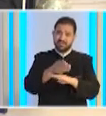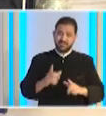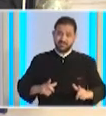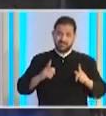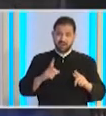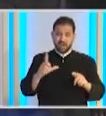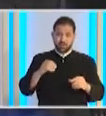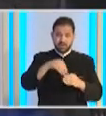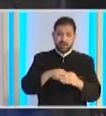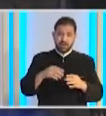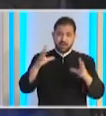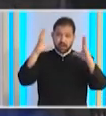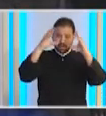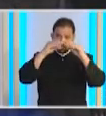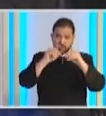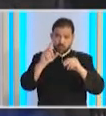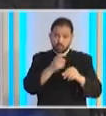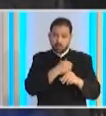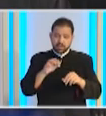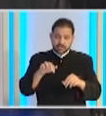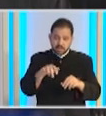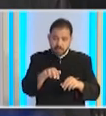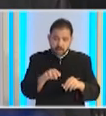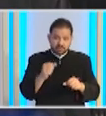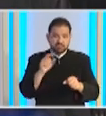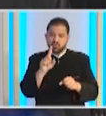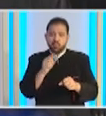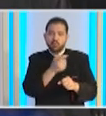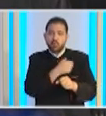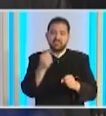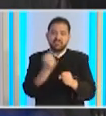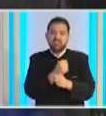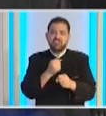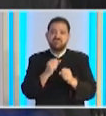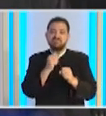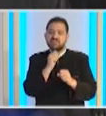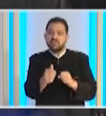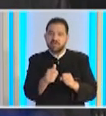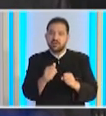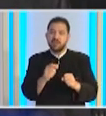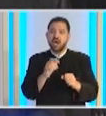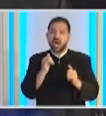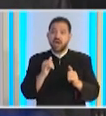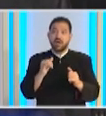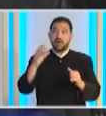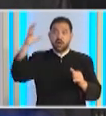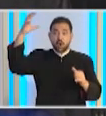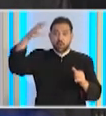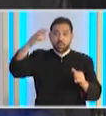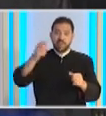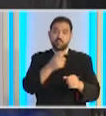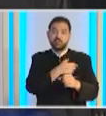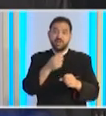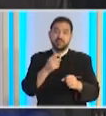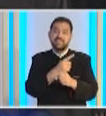experiență. În întuneric nu poți să mergi, în întuneric nu poți să faci nimic, ci doar când este lumină putem să lucrăm și putem să ne